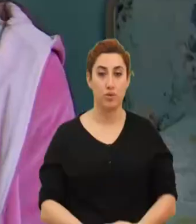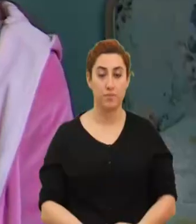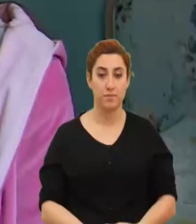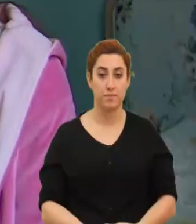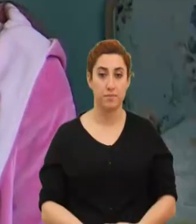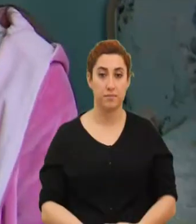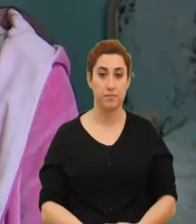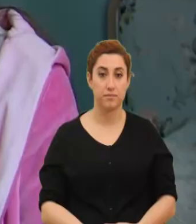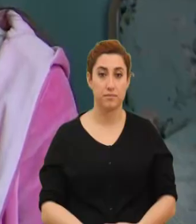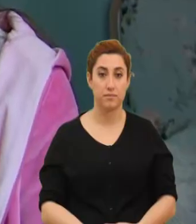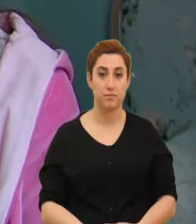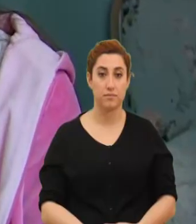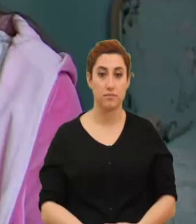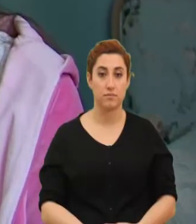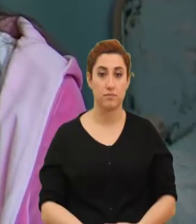istemiyorum.